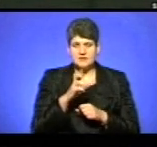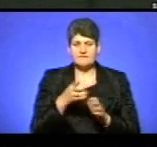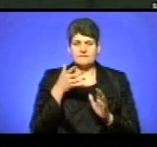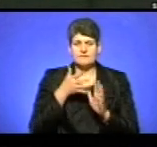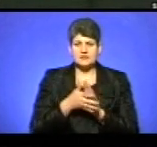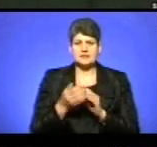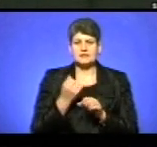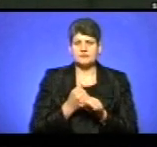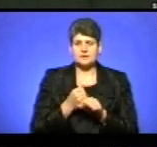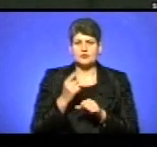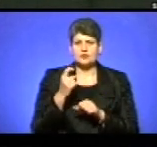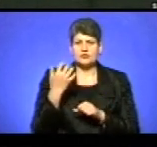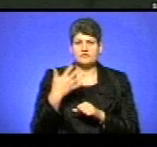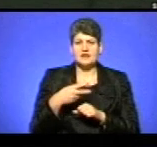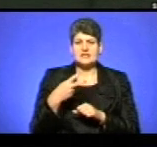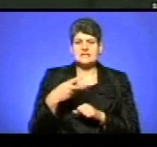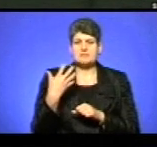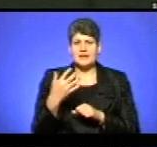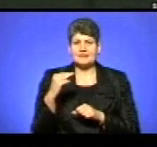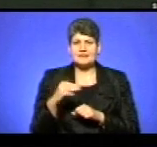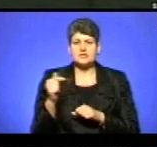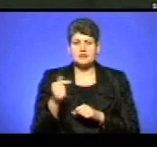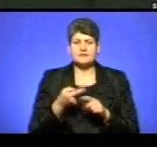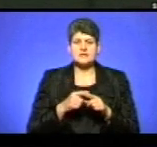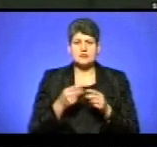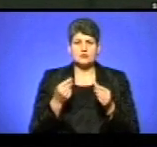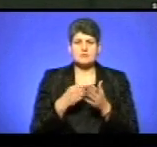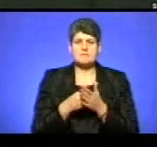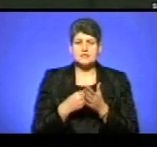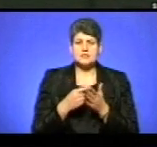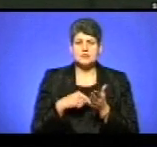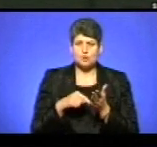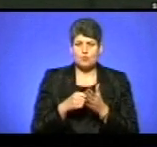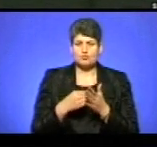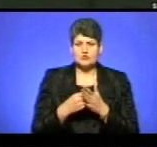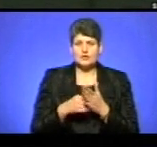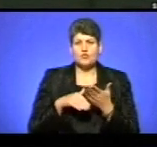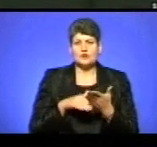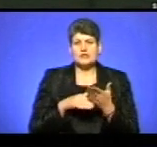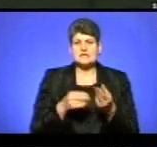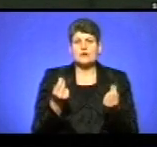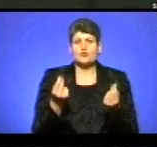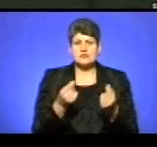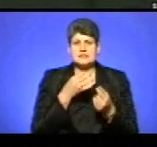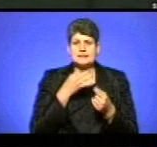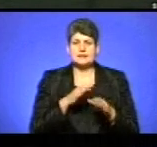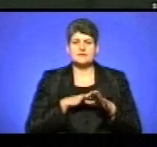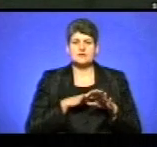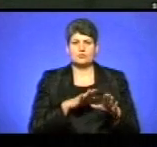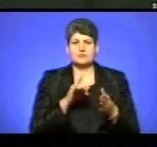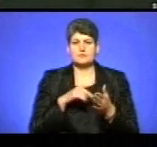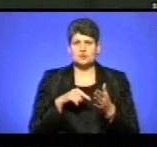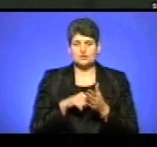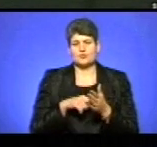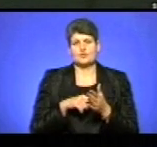витратили майже 125 тисяч гривень. Це кошти із міського бюджету і волонтерські гроші, повідомив заступник міського голови Бережан